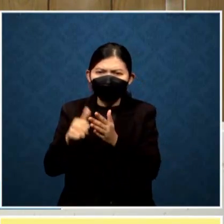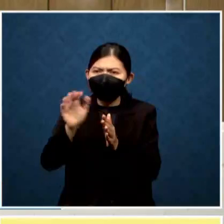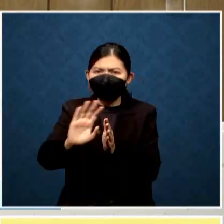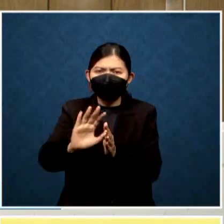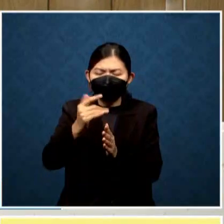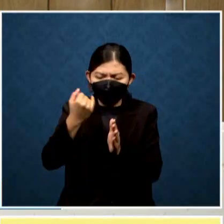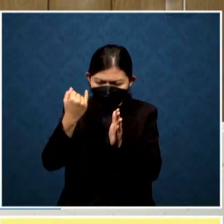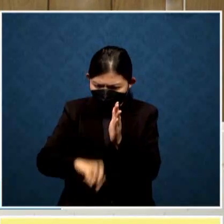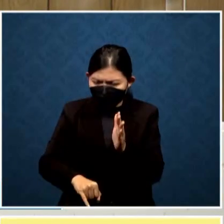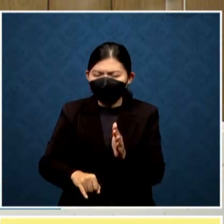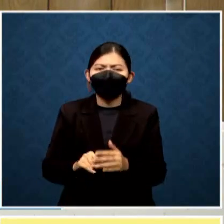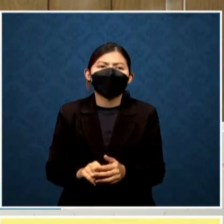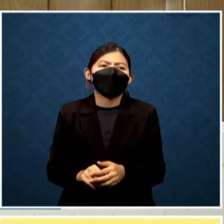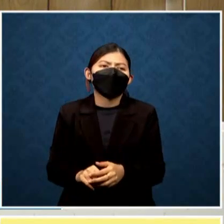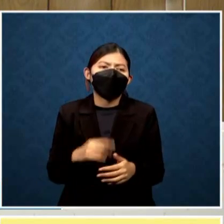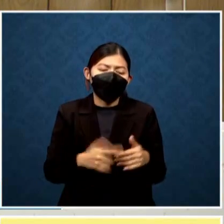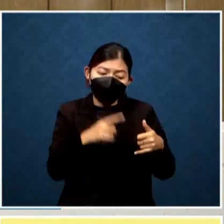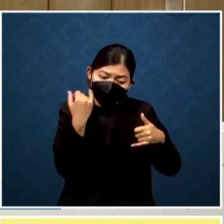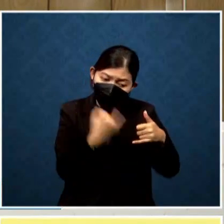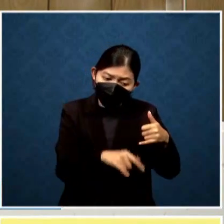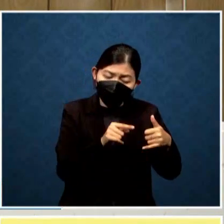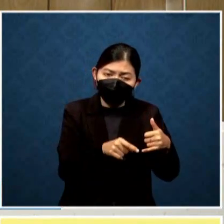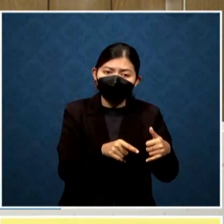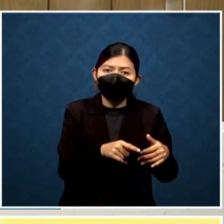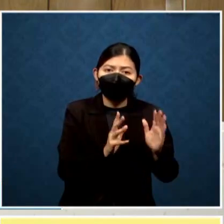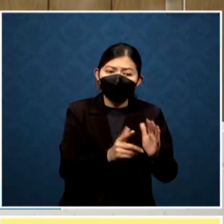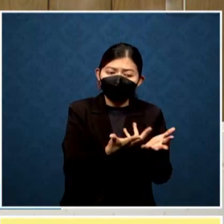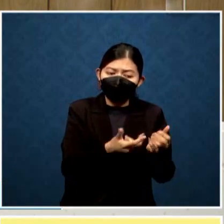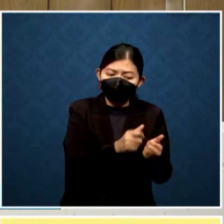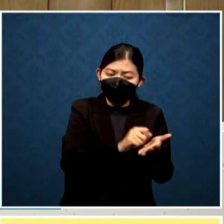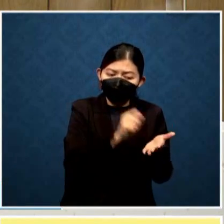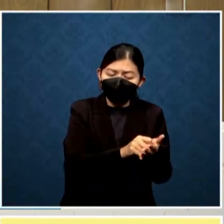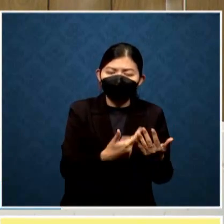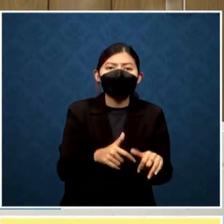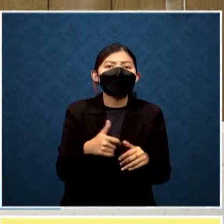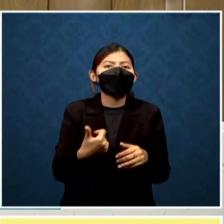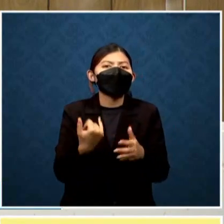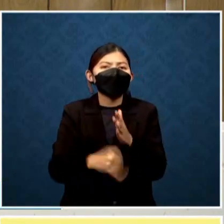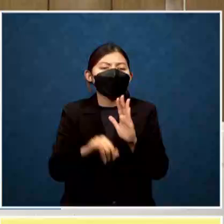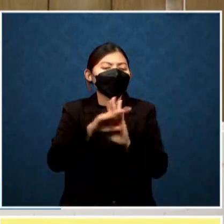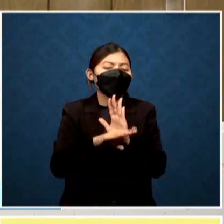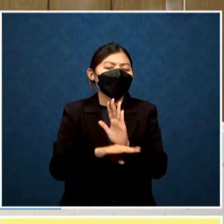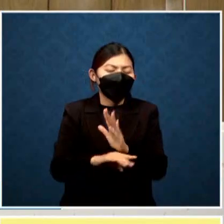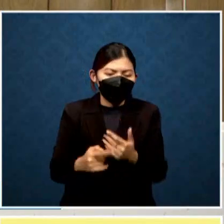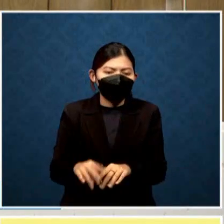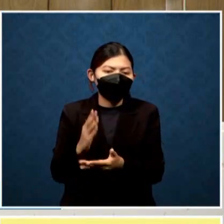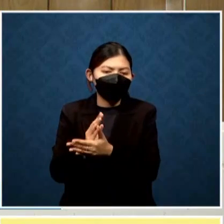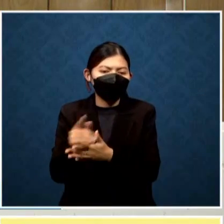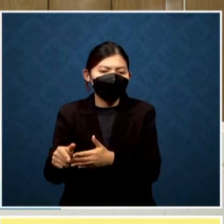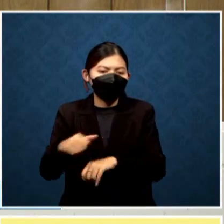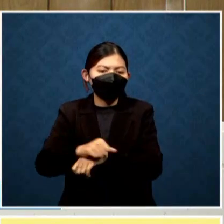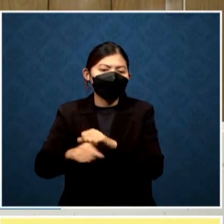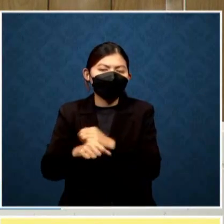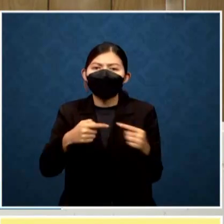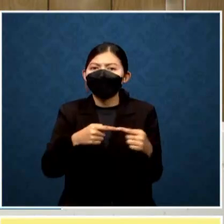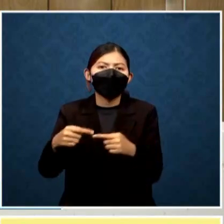เราต้องเอาโทษคนที่อนุญาตก่อสร้างมันก็ผิดมันผิดหมดเลยต้องหยุดการใช้อาคารมันไม่ใช่ไปให้